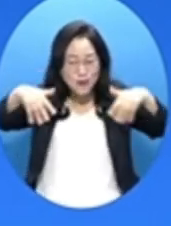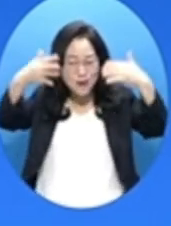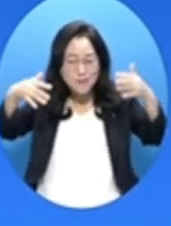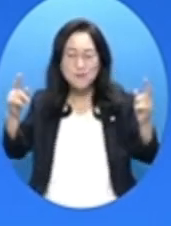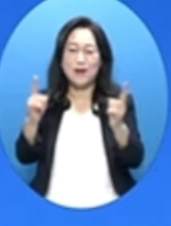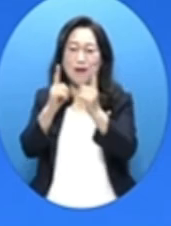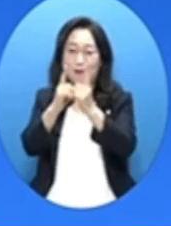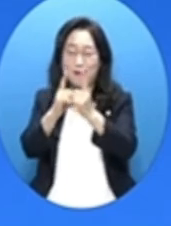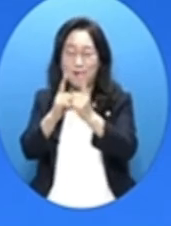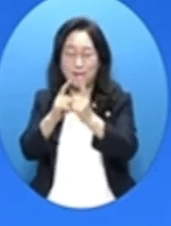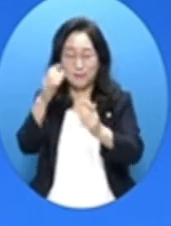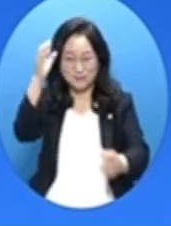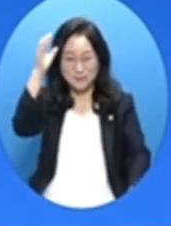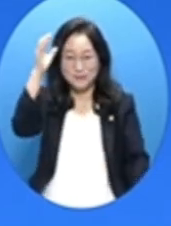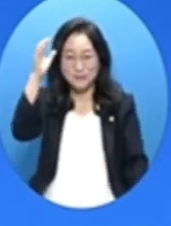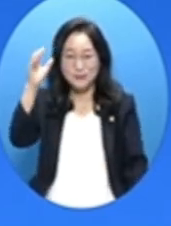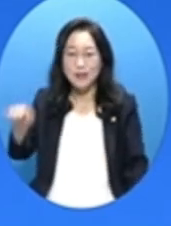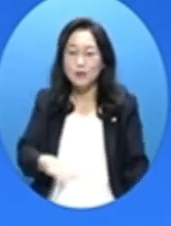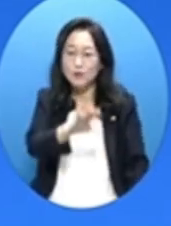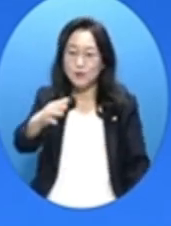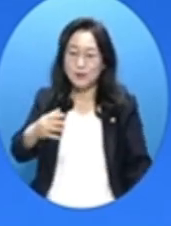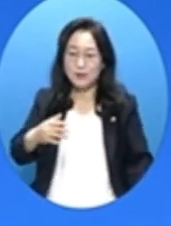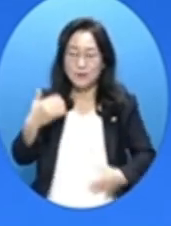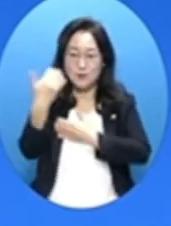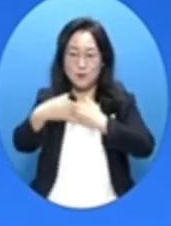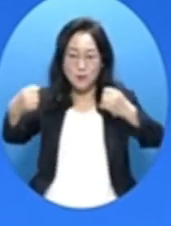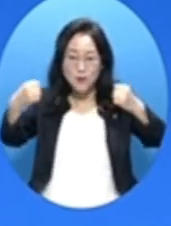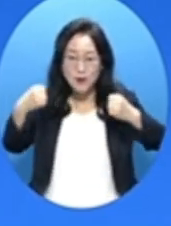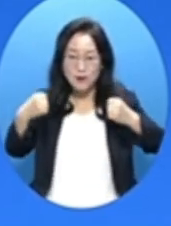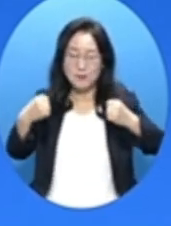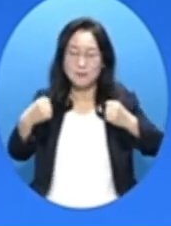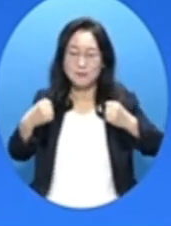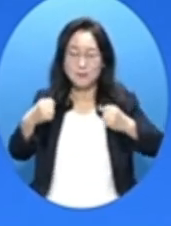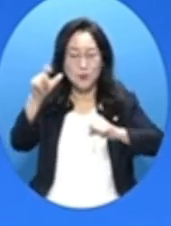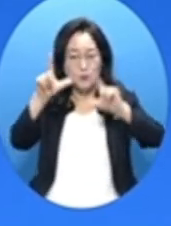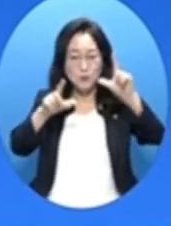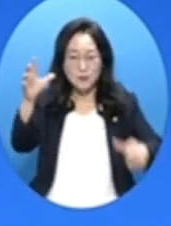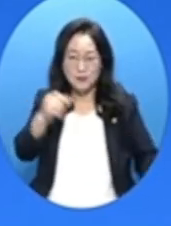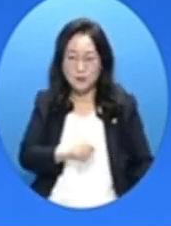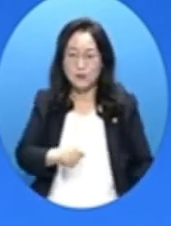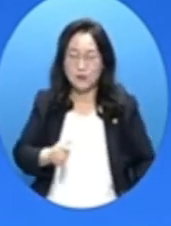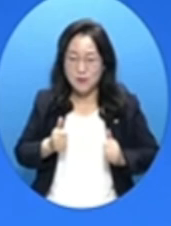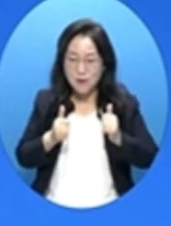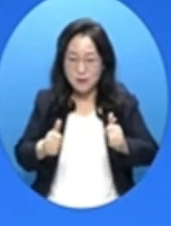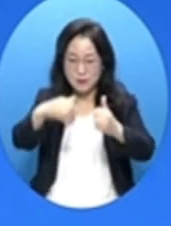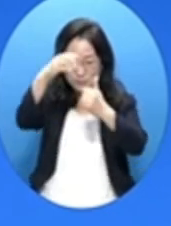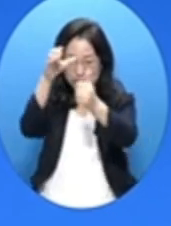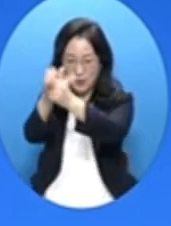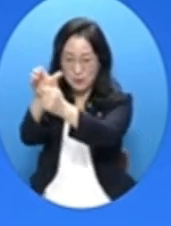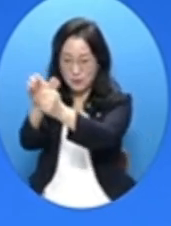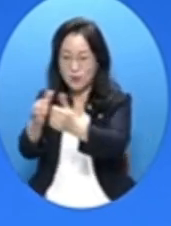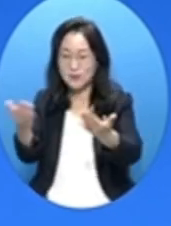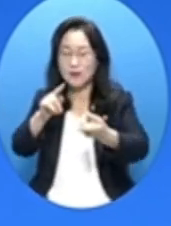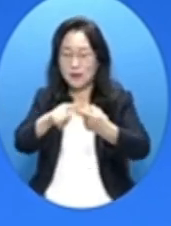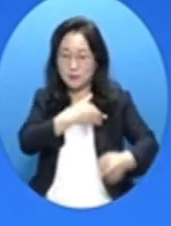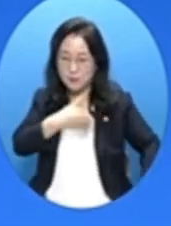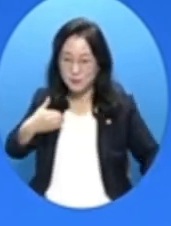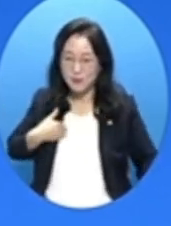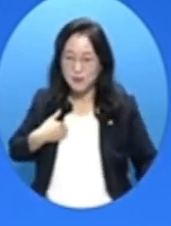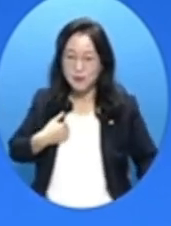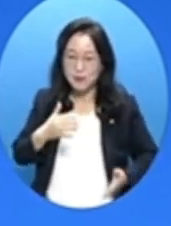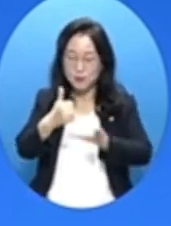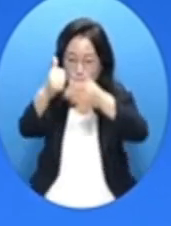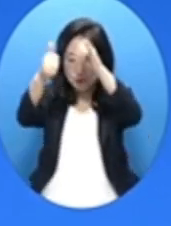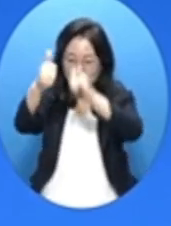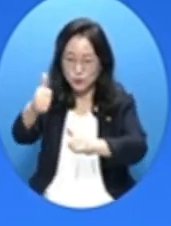바랍니다. 그래서 우리가 건강한 몸으로 열심히 맡겨진 일을 잘 감당하고 또 주님 일에 힘쓰는 것이 우리에게